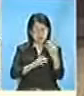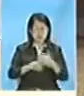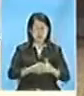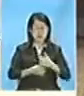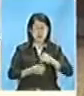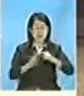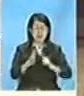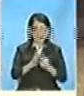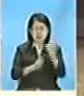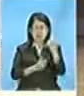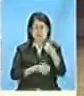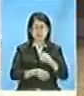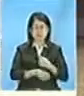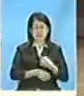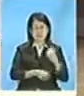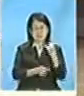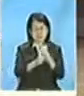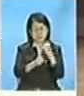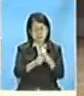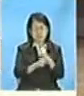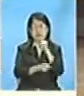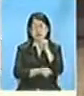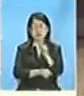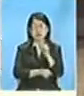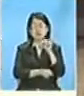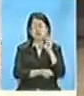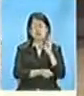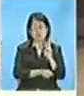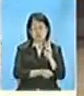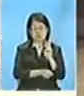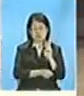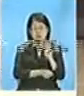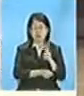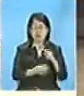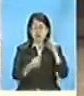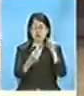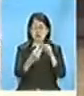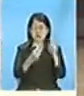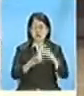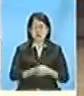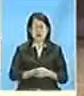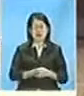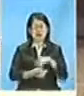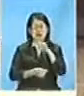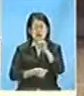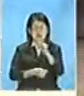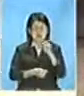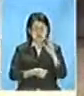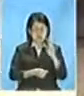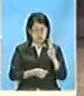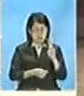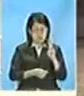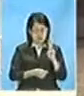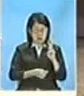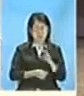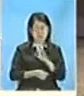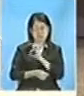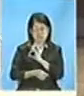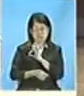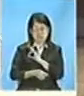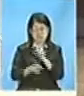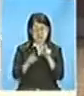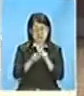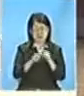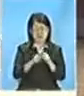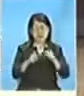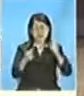มีโอกาสเข้ามาทำงานที่วุฒิสภาแห่งนี้ในฐานะสมาชิกวุฒิสภาเมื่อส